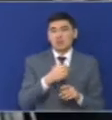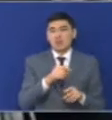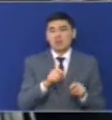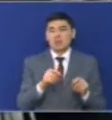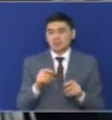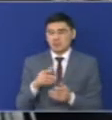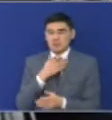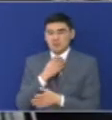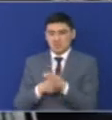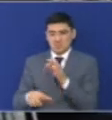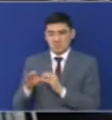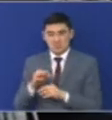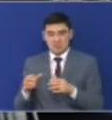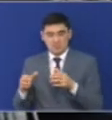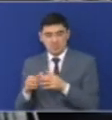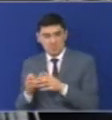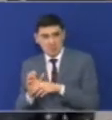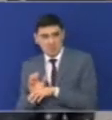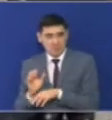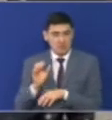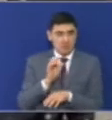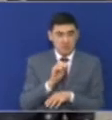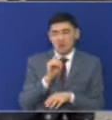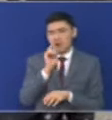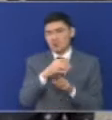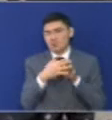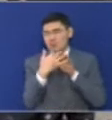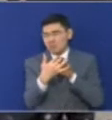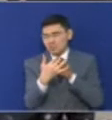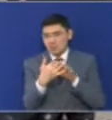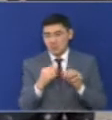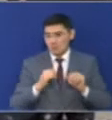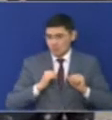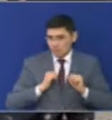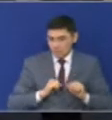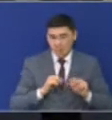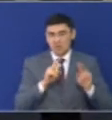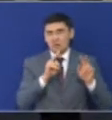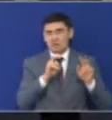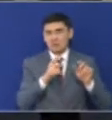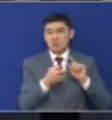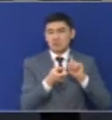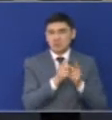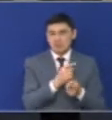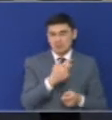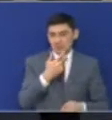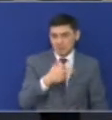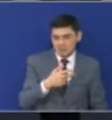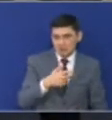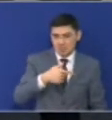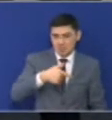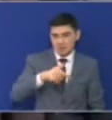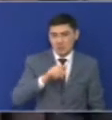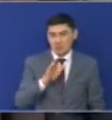в Семипалатинске и впоследствии за мужество и боевые заслуги была переименована в 30-ю гвардейскую. В